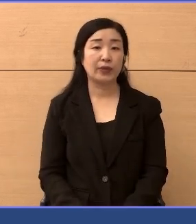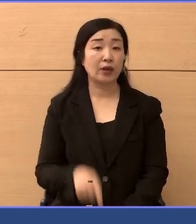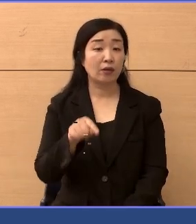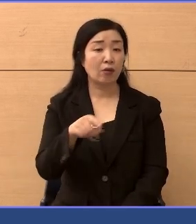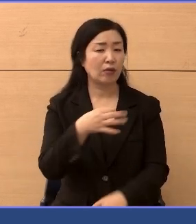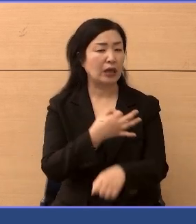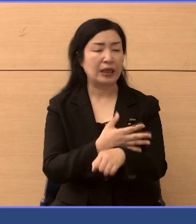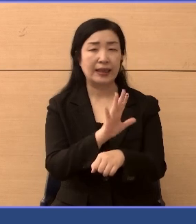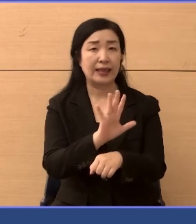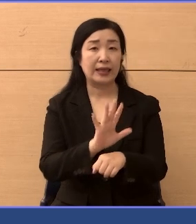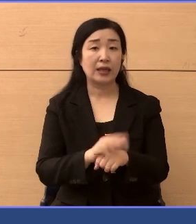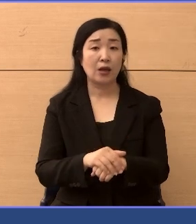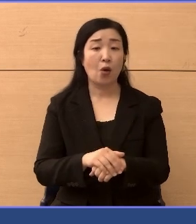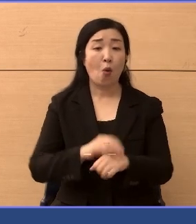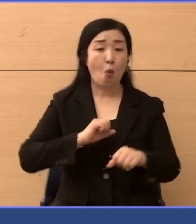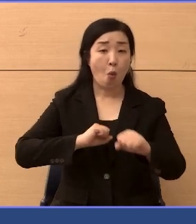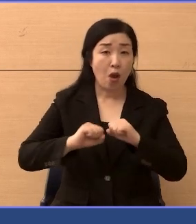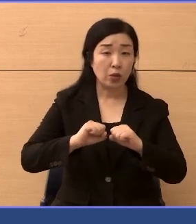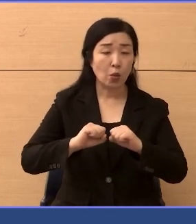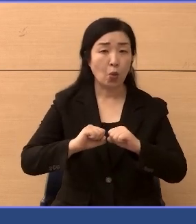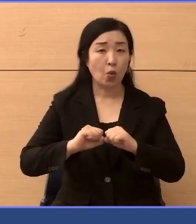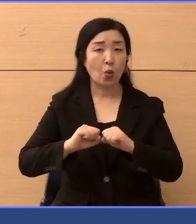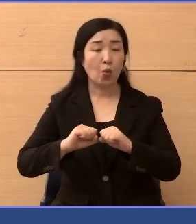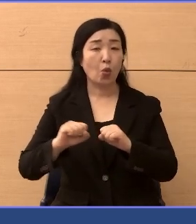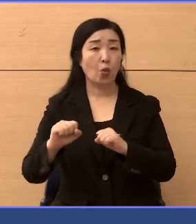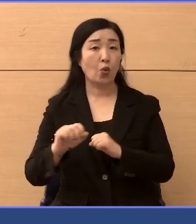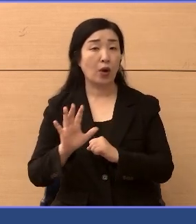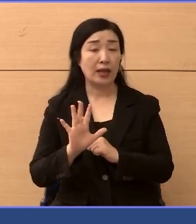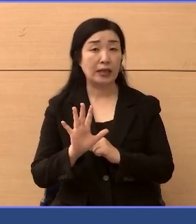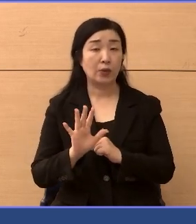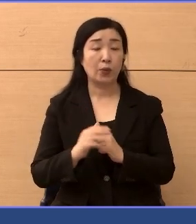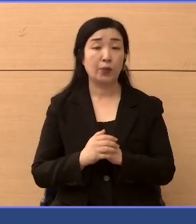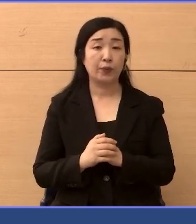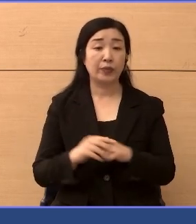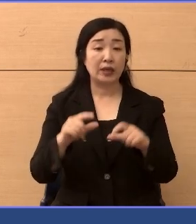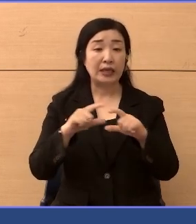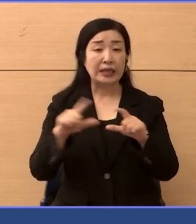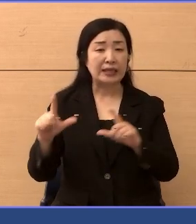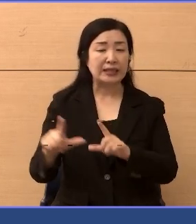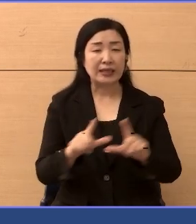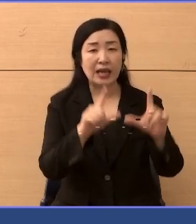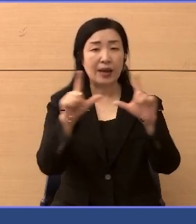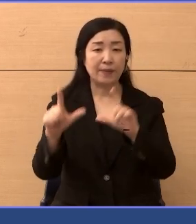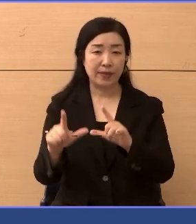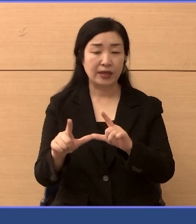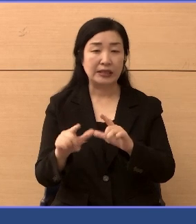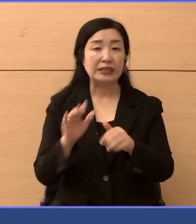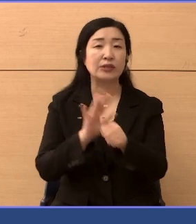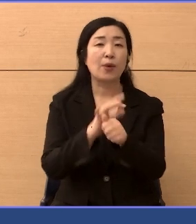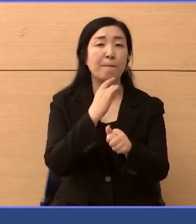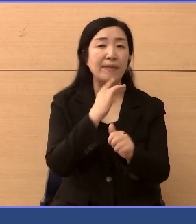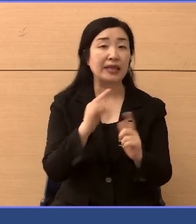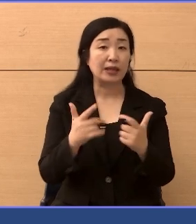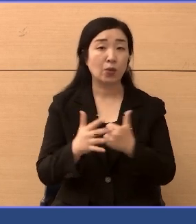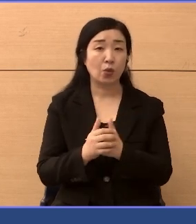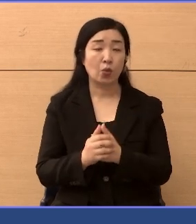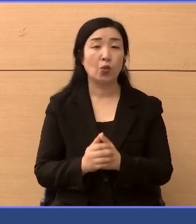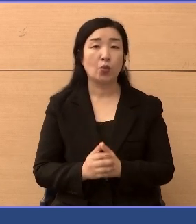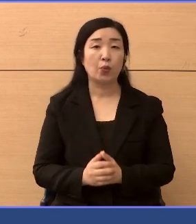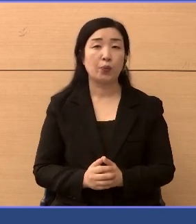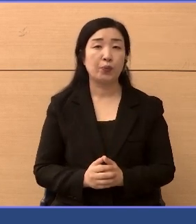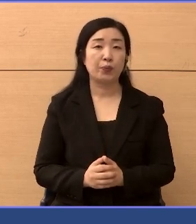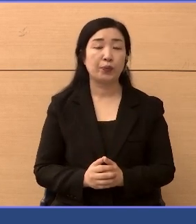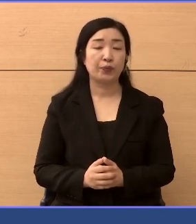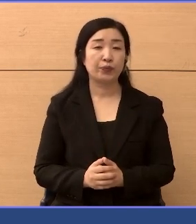이것은 activities 단순히 of daily 활동이라든가 또는 일상 living. 지지를 위한 어떤 It 일상 also means 삶을 that we need 영위하기 to 위한 make 지원뿐만 sure 아니라 that 또한 people have